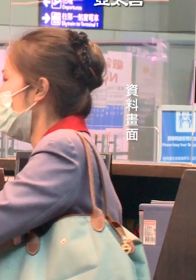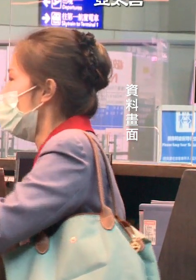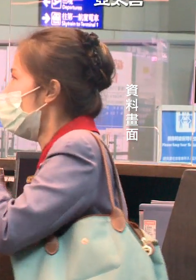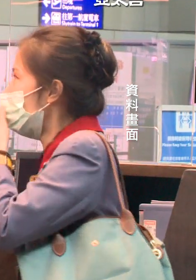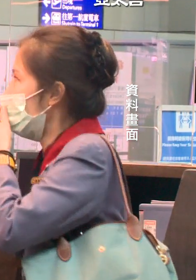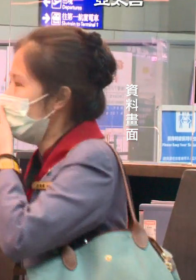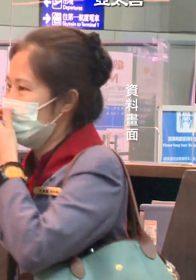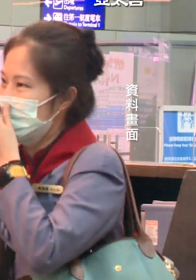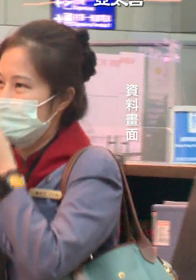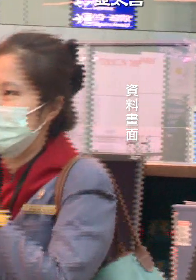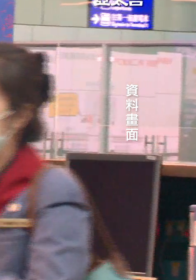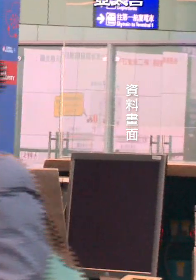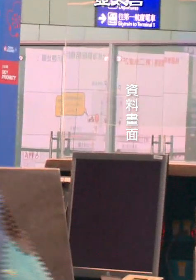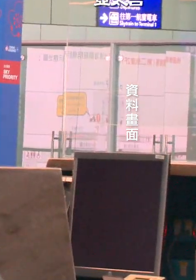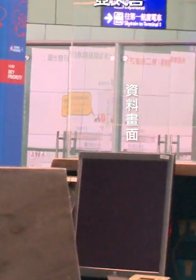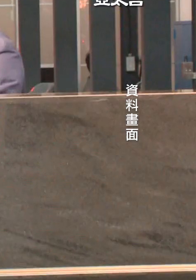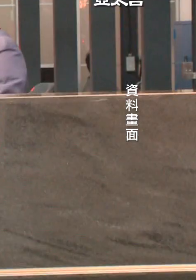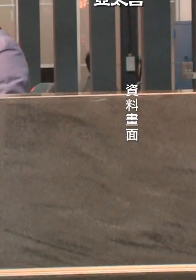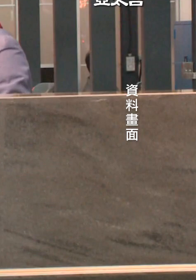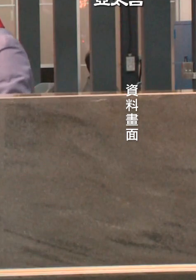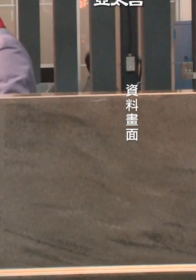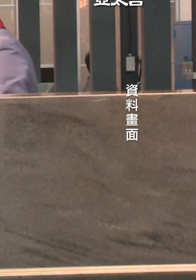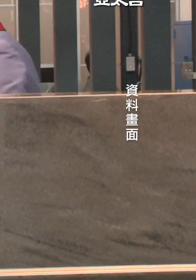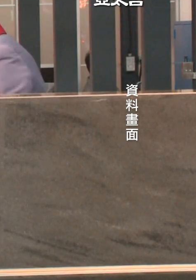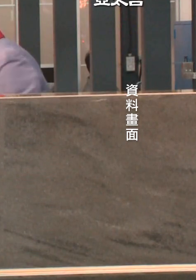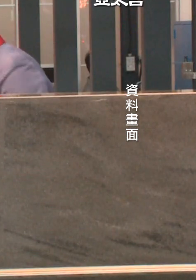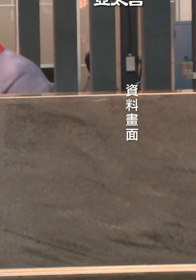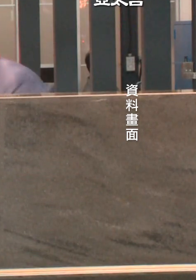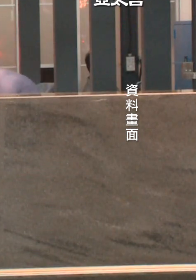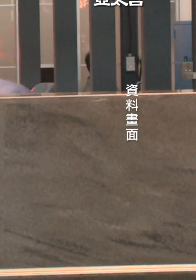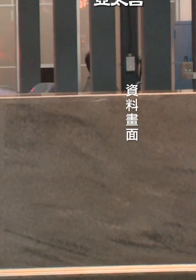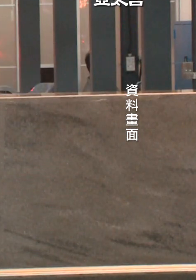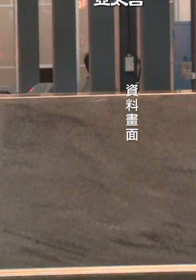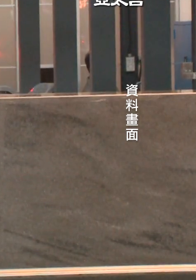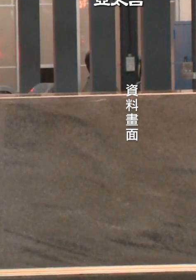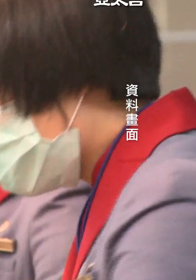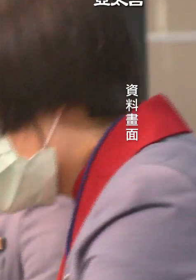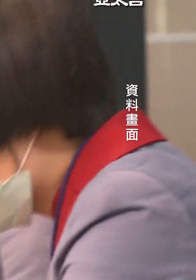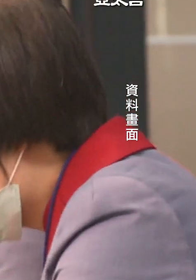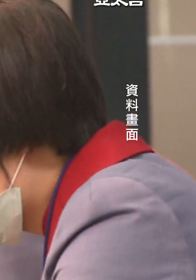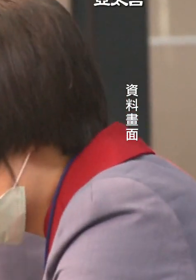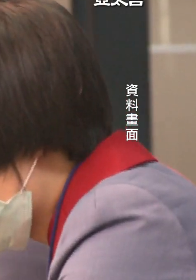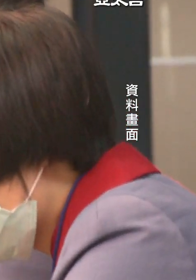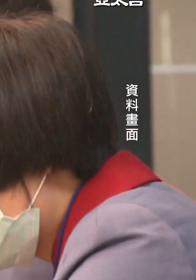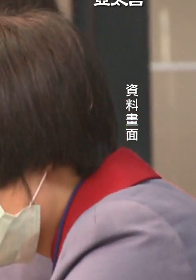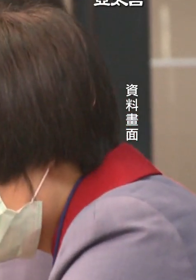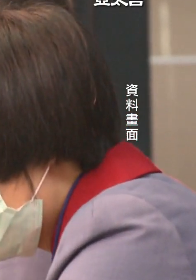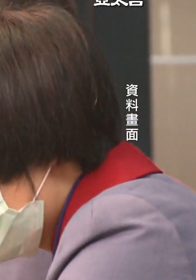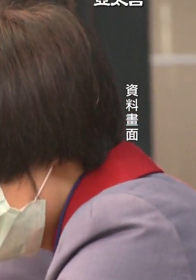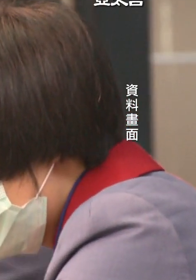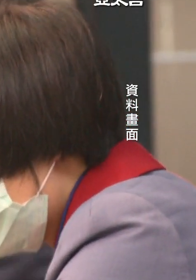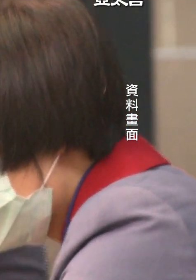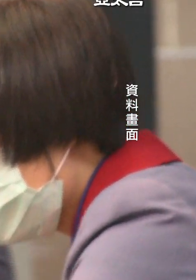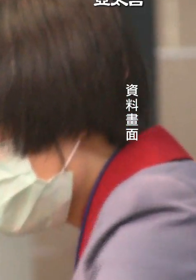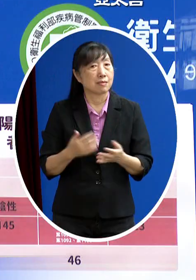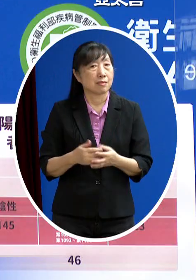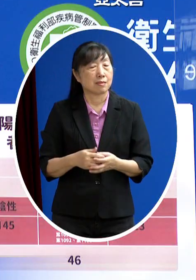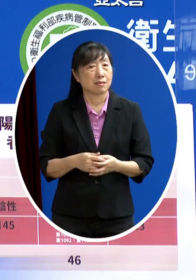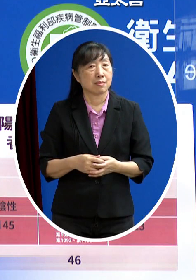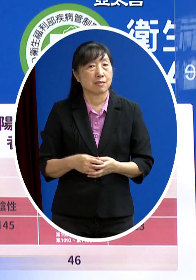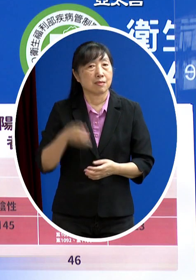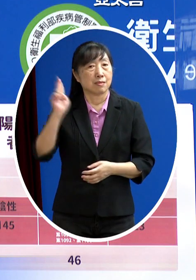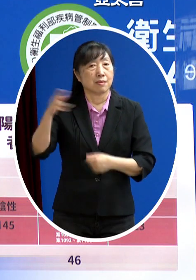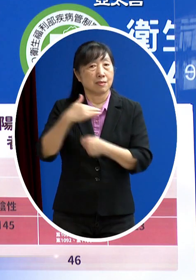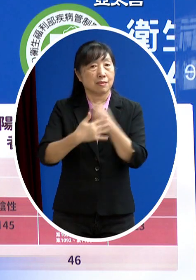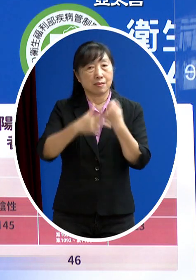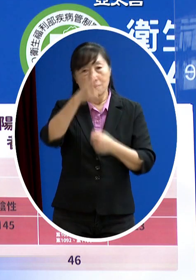疑虑是否是因为检疫旅馆清洁消毒不够完整。陈时中说会加派保警护理师进驻， 这个